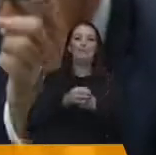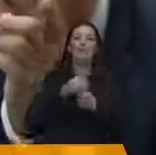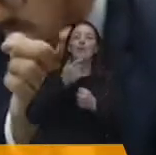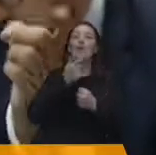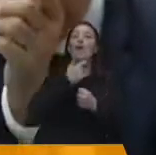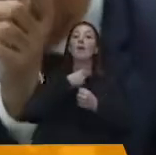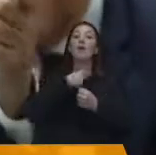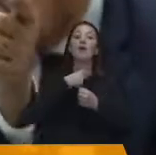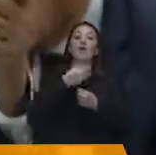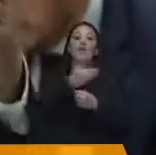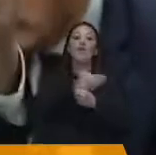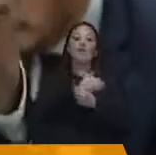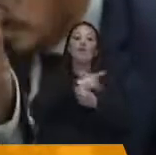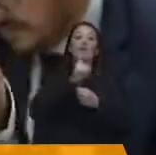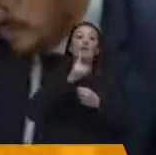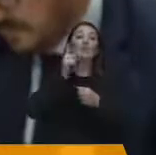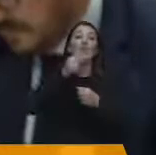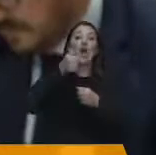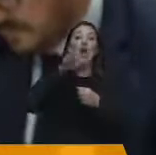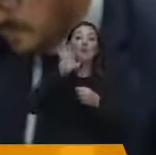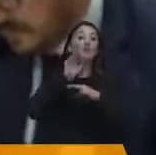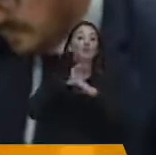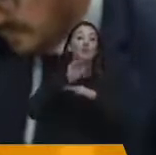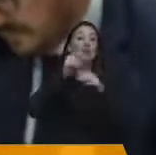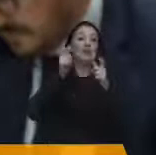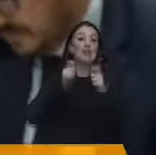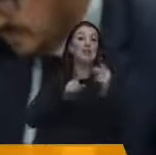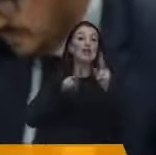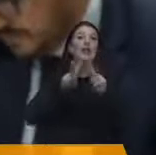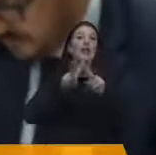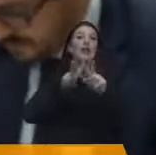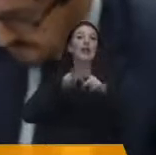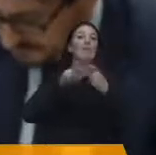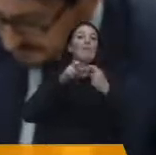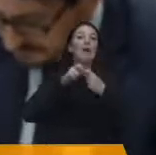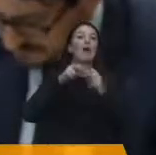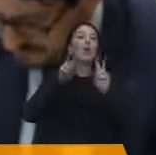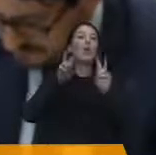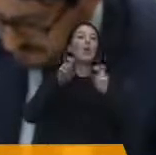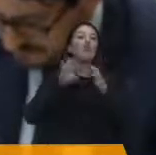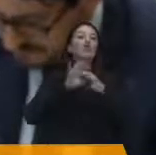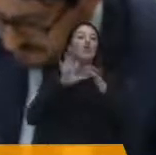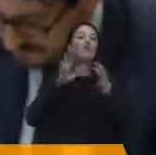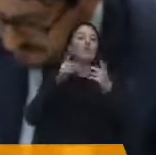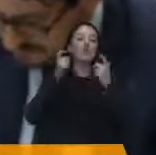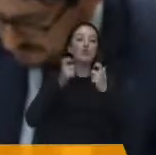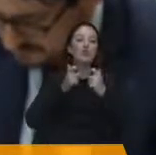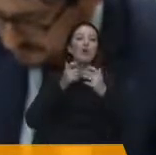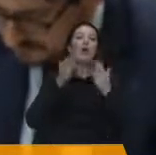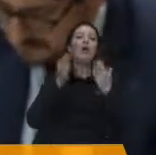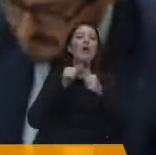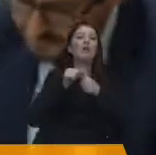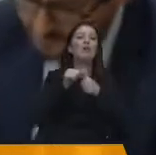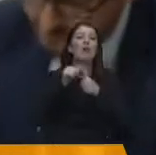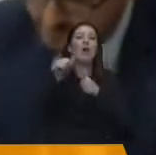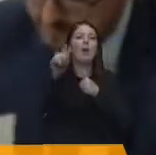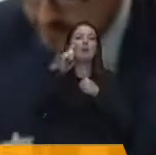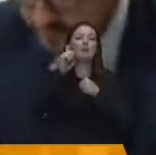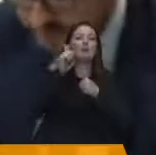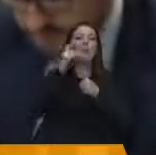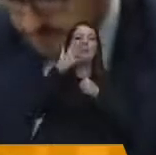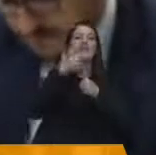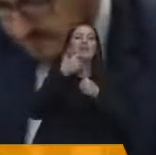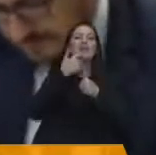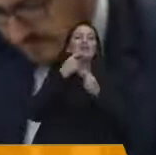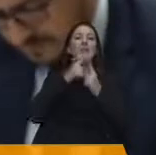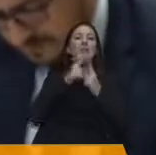Beykoz'da halkın %60'ının yaşadığı yerdeki imar meselesini çözme sorumluluğu ta 1995 yılından